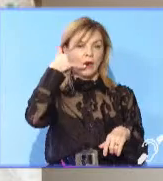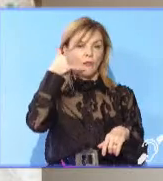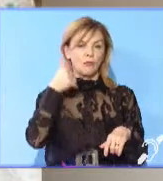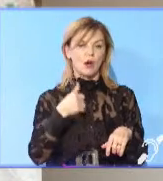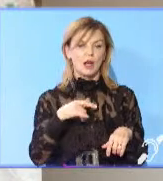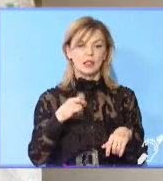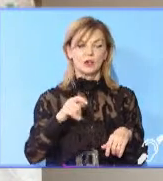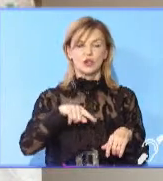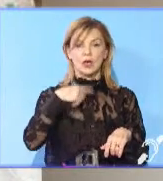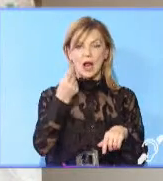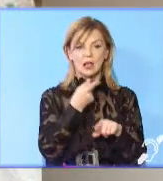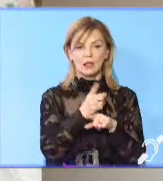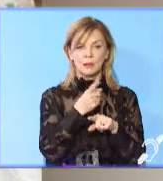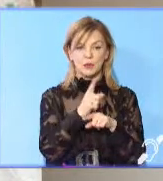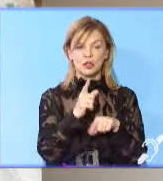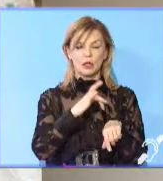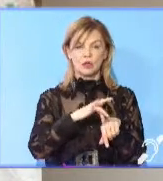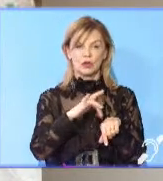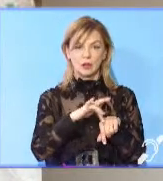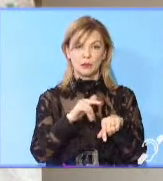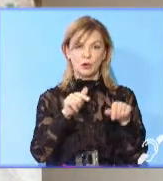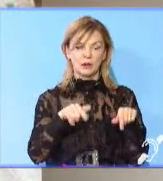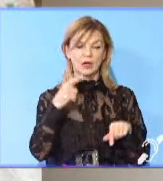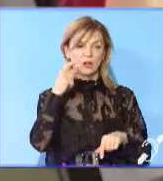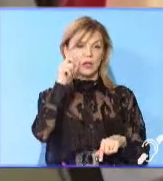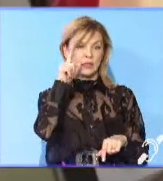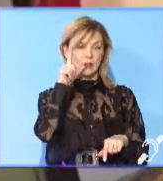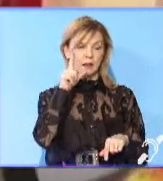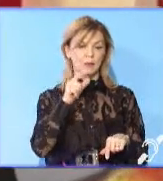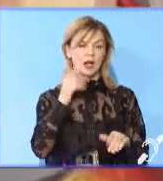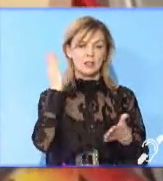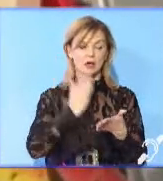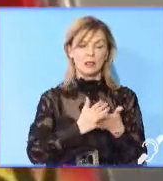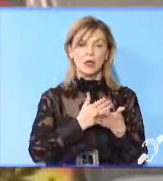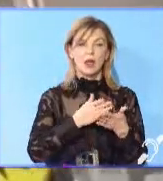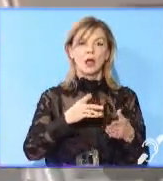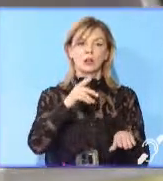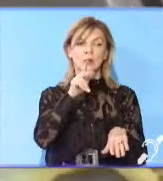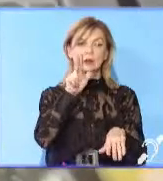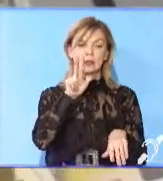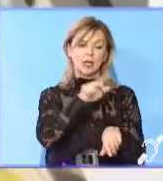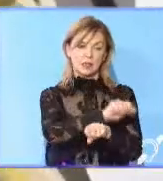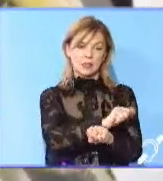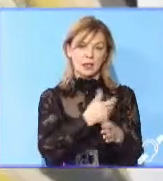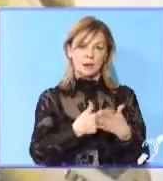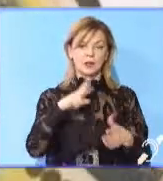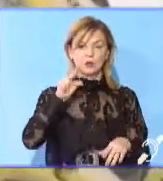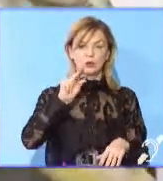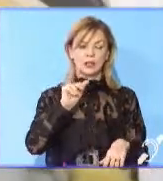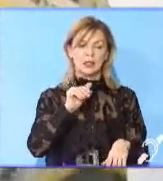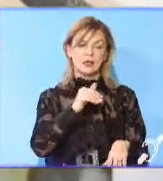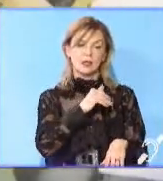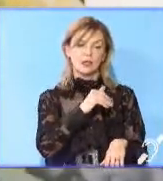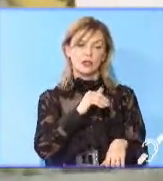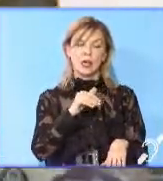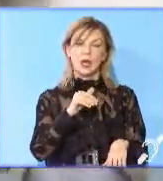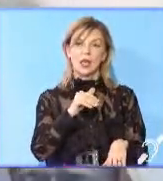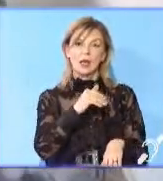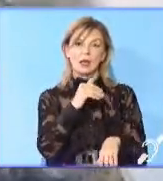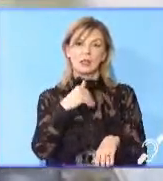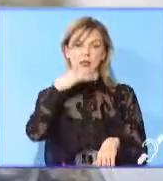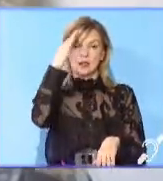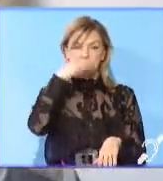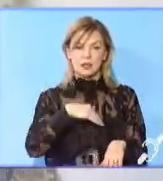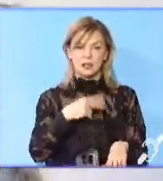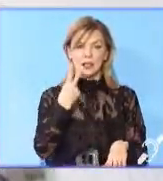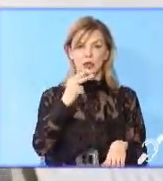mobile, precum și alte mijloace de probă. În această dimineață, instanța a decis arestarea pentru 30 de zile a adulților, minorul fiind cercetat